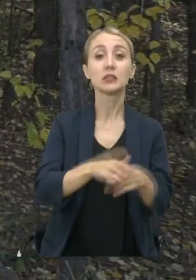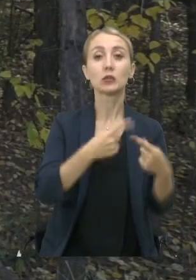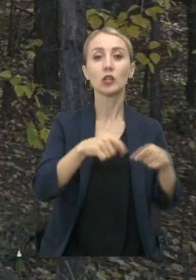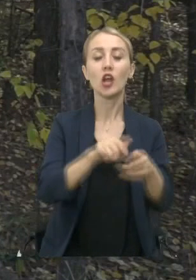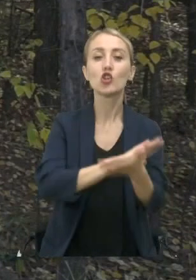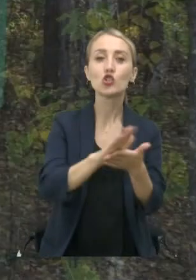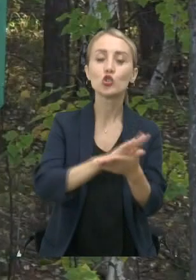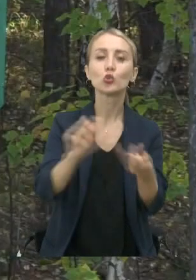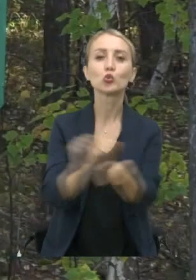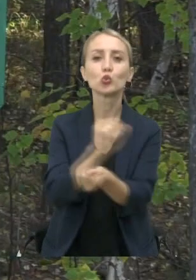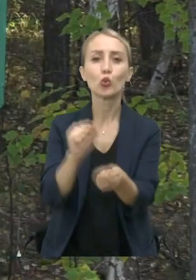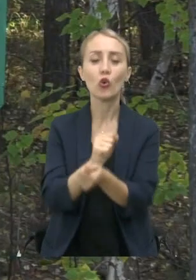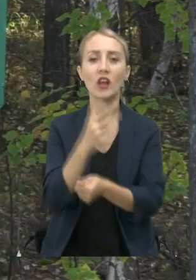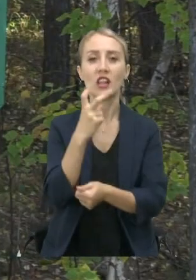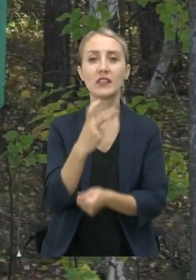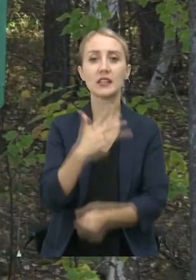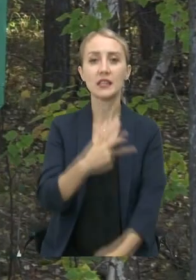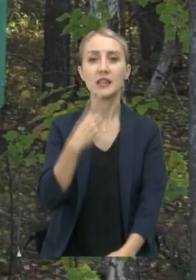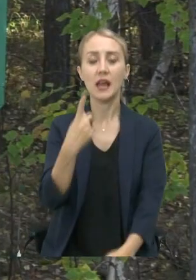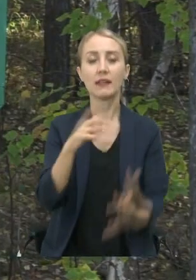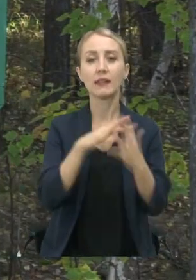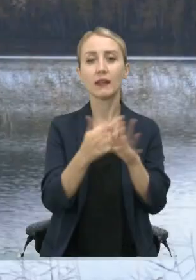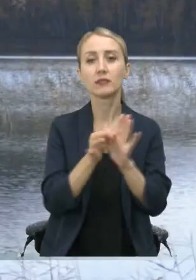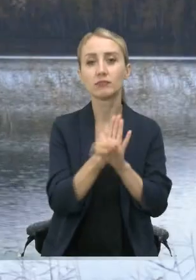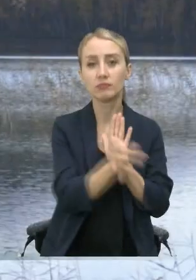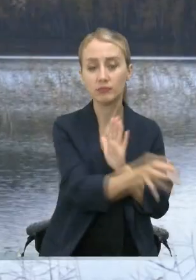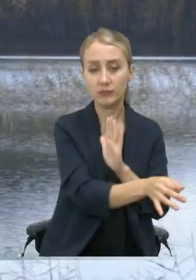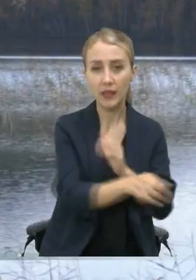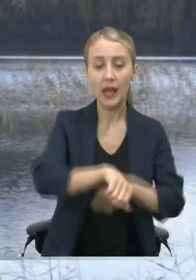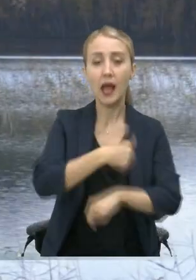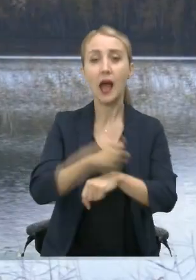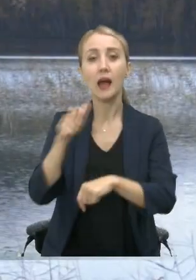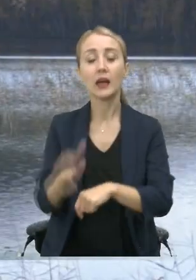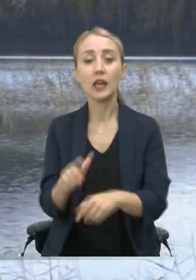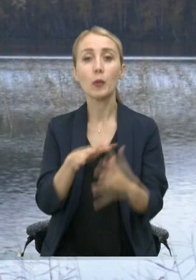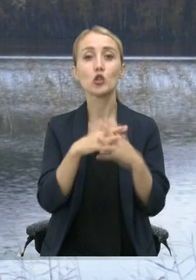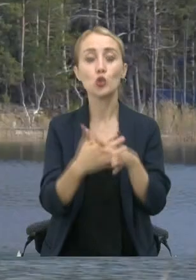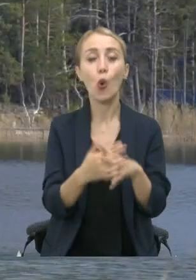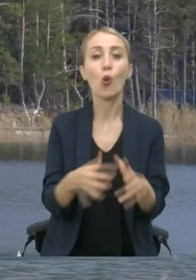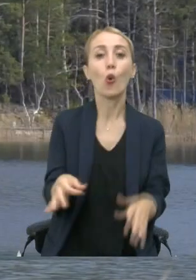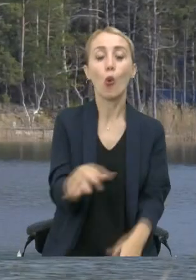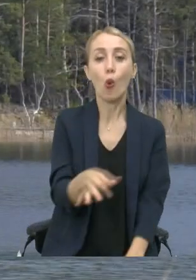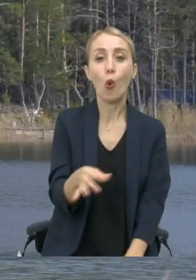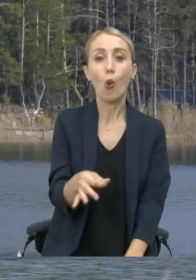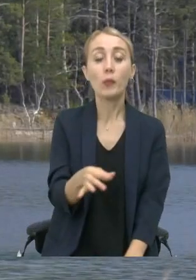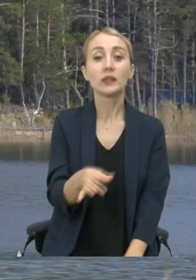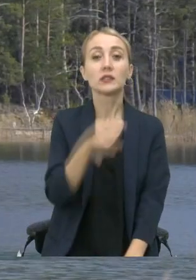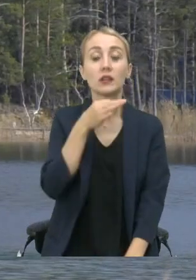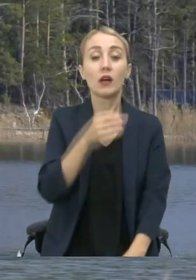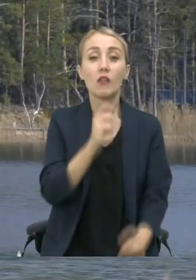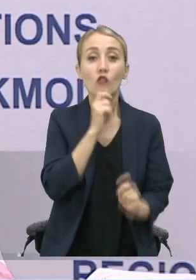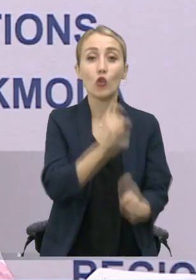сухой растительности в 231 населенном пункте акимом сл и округов вручены акты о неготовности к пожароопасному